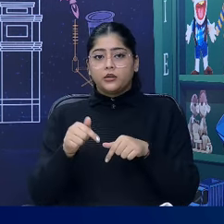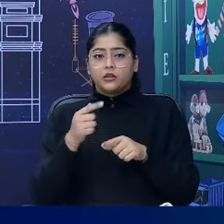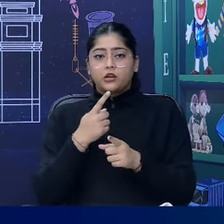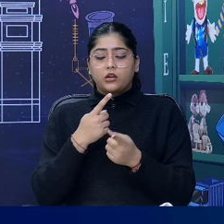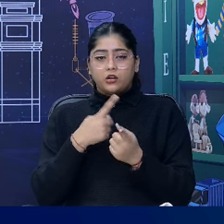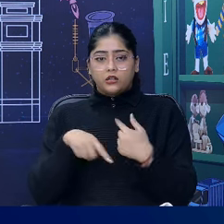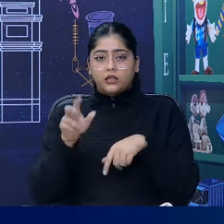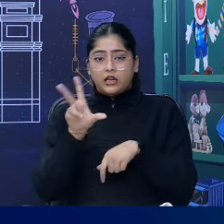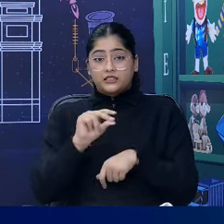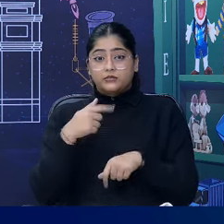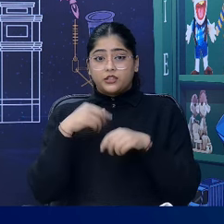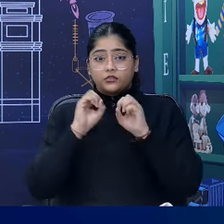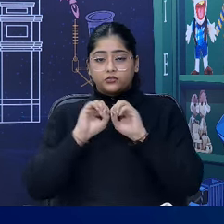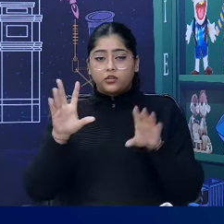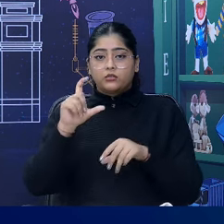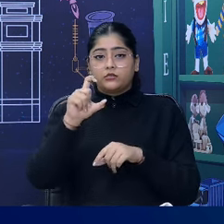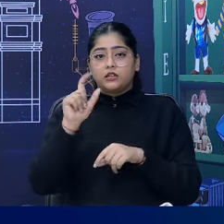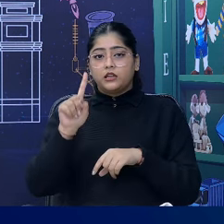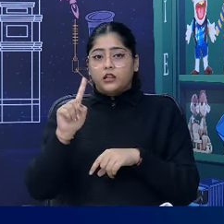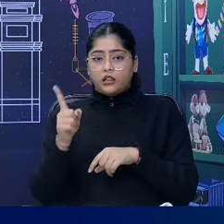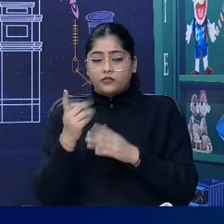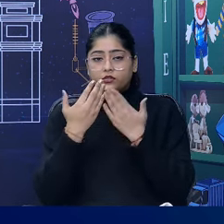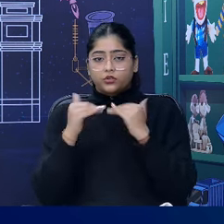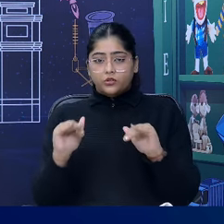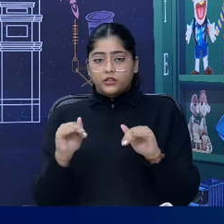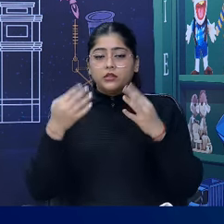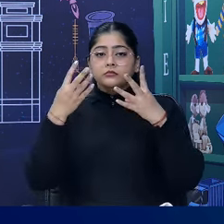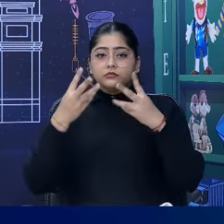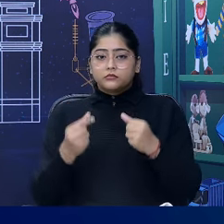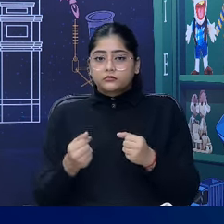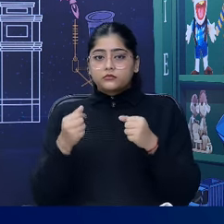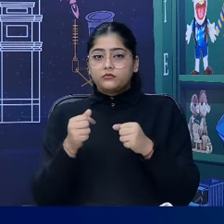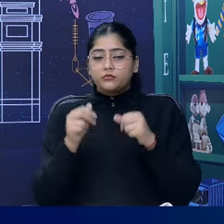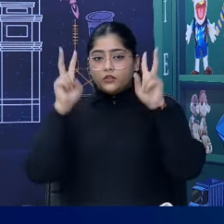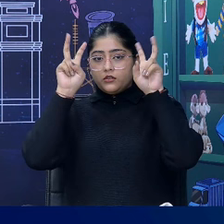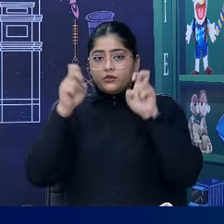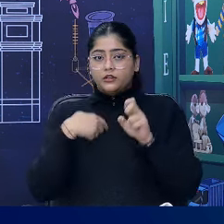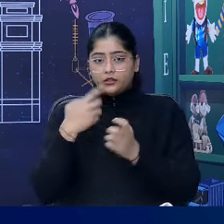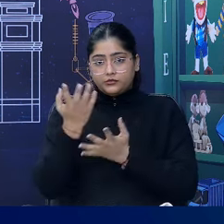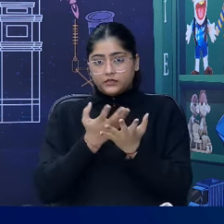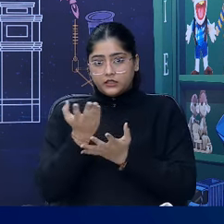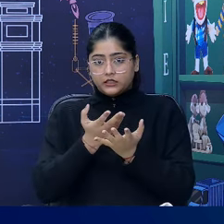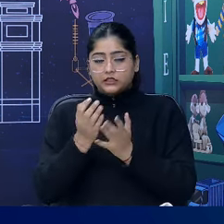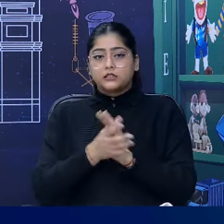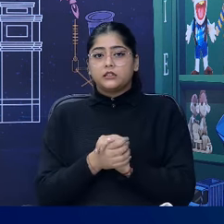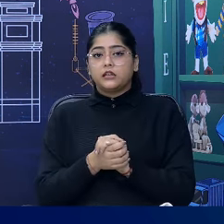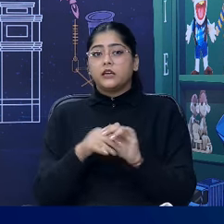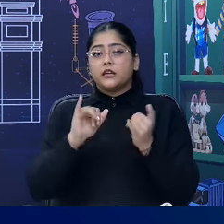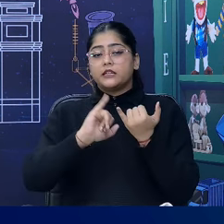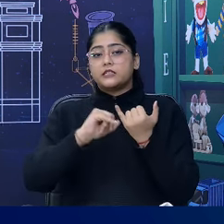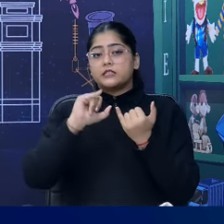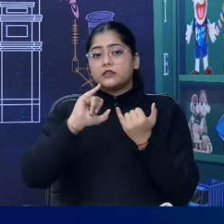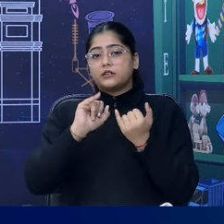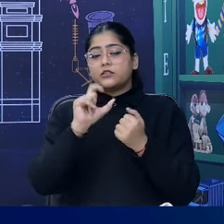क्लास 11 के हमारे स्टूडेंट्स के लिए मैथमेटिक्स विषय के अंतर्गत हम आज डिस्कस करेंगे